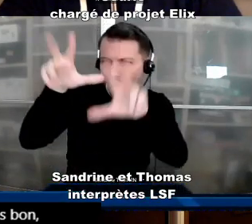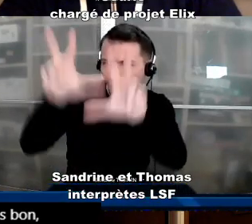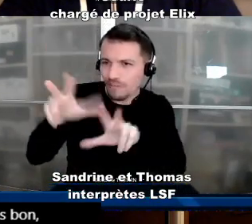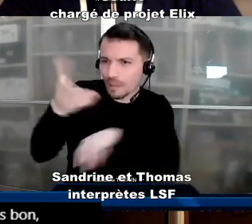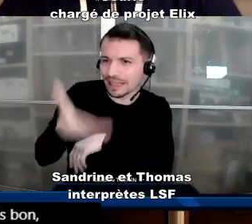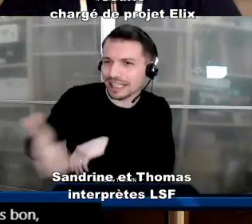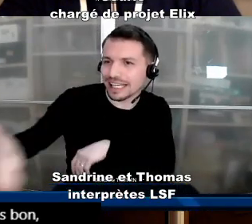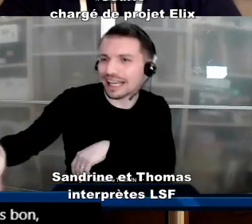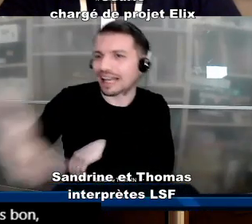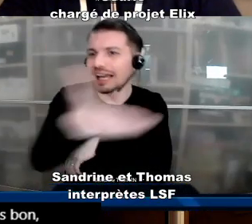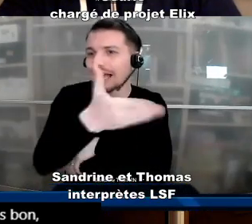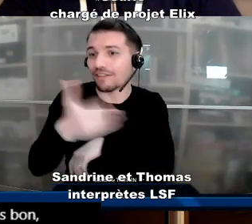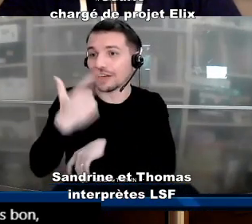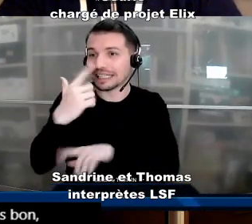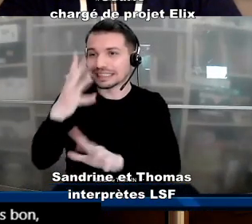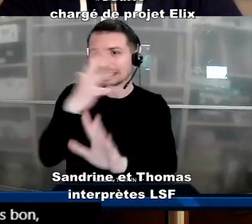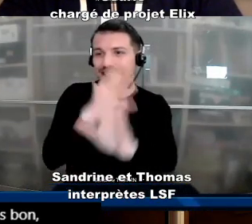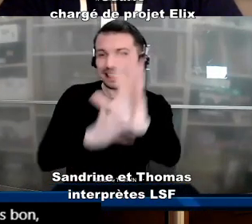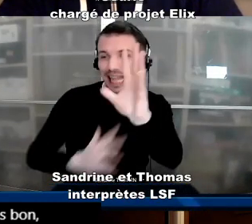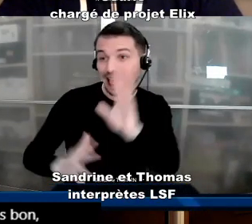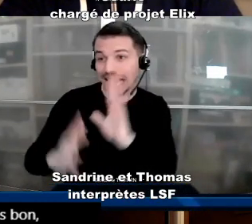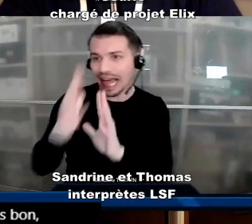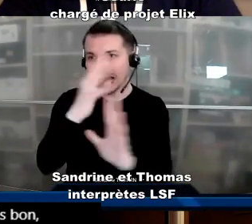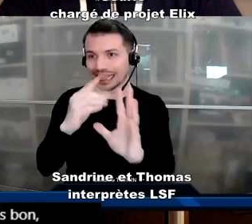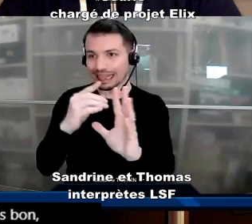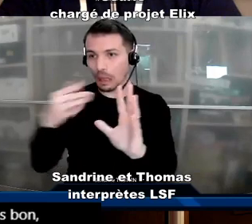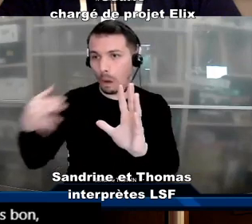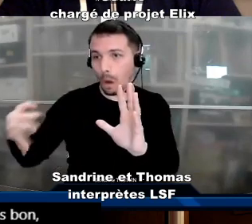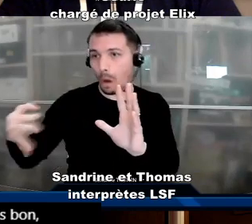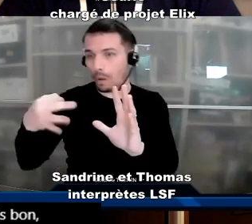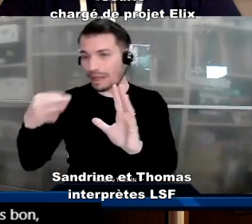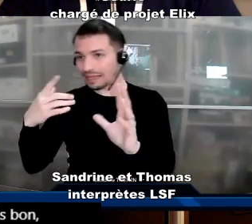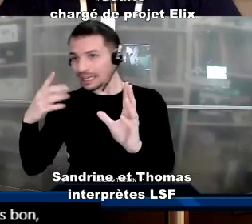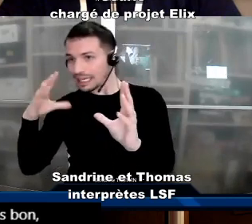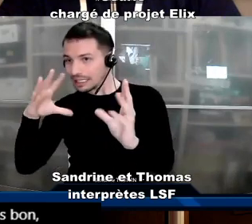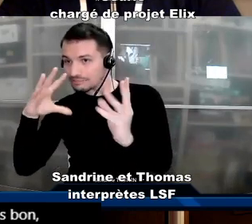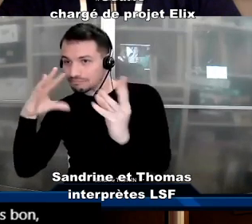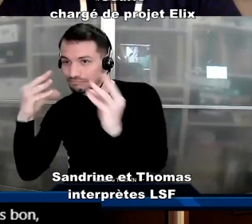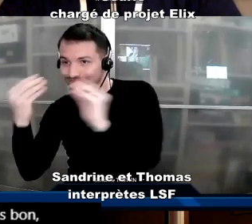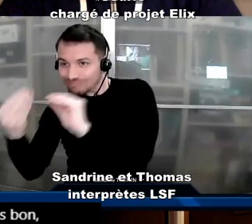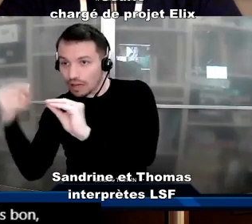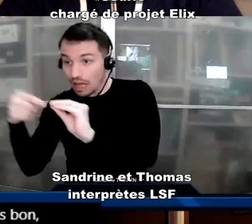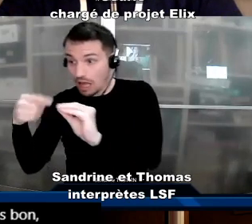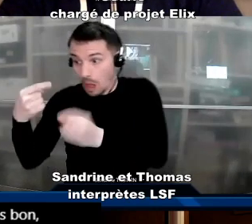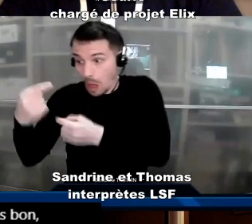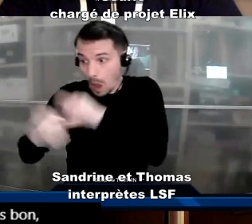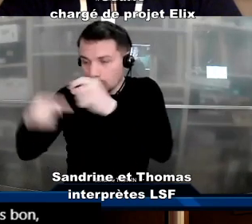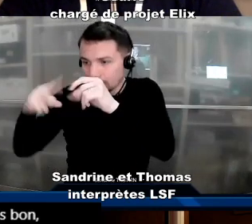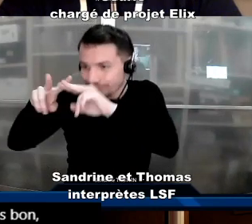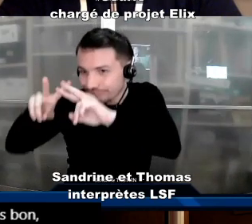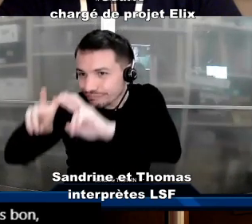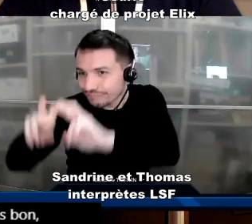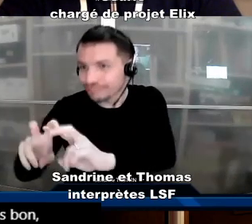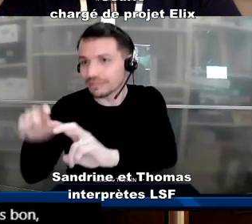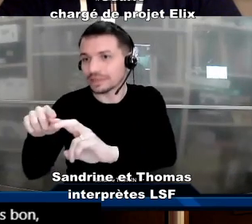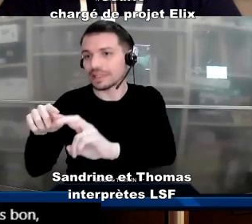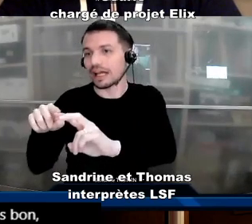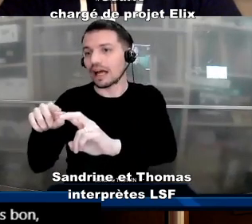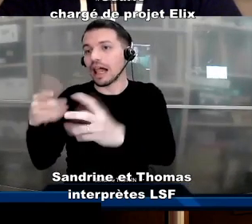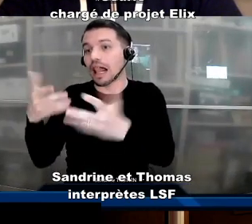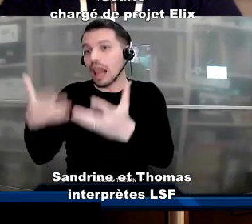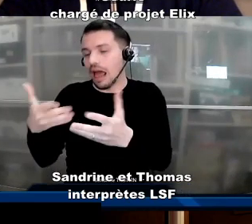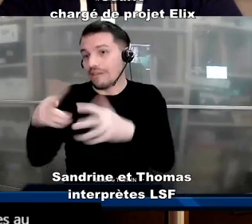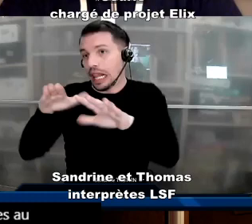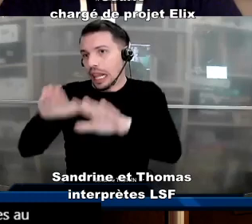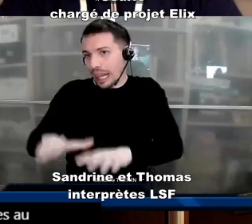la reconnaissance de signes. C'est des domaines qu'on essaye d'explorer. Voilà, donc c'est quelque chose qui est très lent